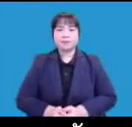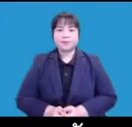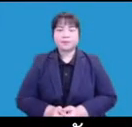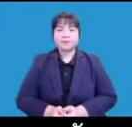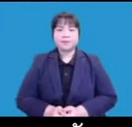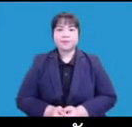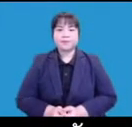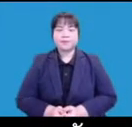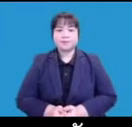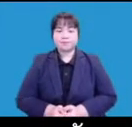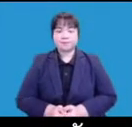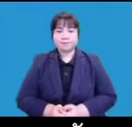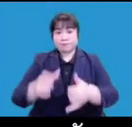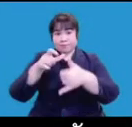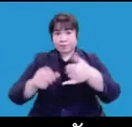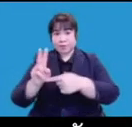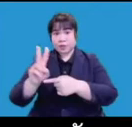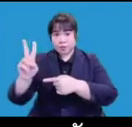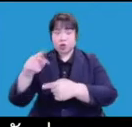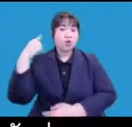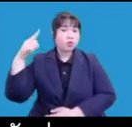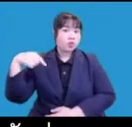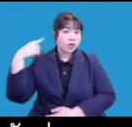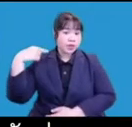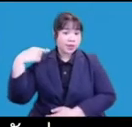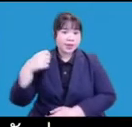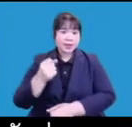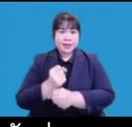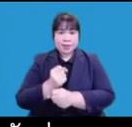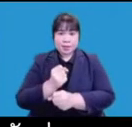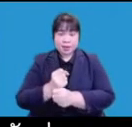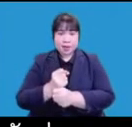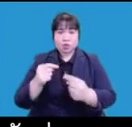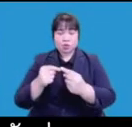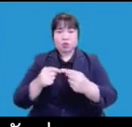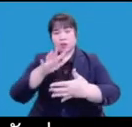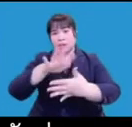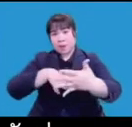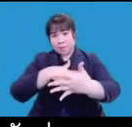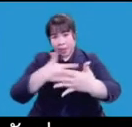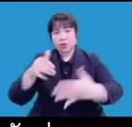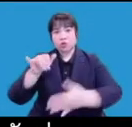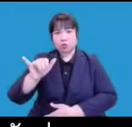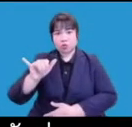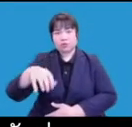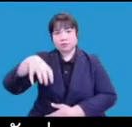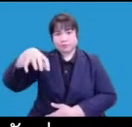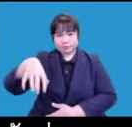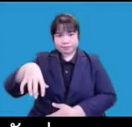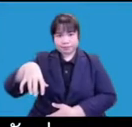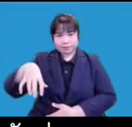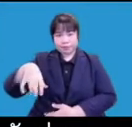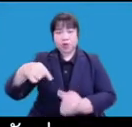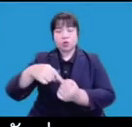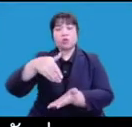ท่านต่อมาครับคุณบุญที่ว่าเข็นชองพอกลุ่มงานประสานแผนและยุทธศาสตร์สำนักเสริมสร้างความเข้มแข็งชุมช